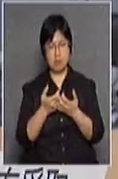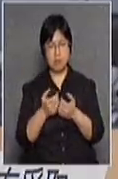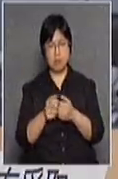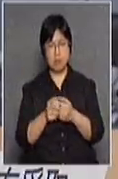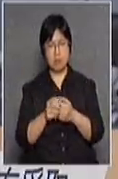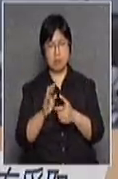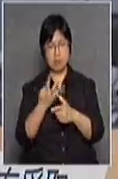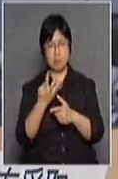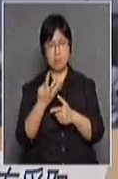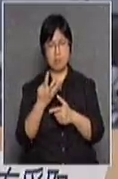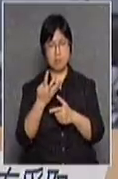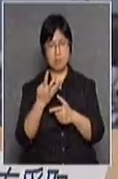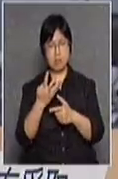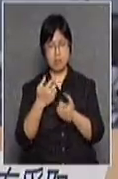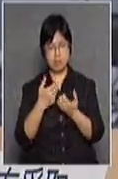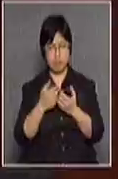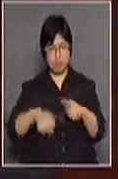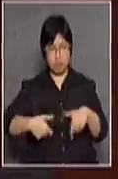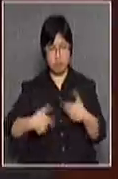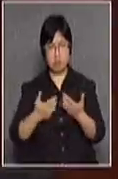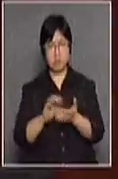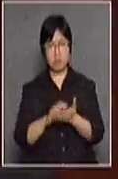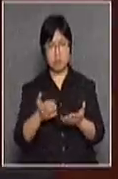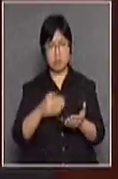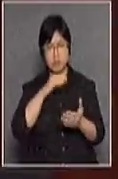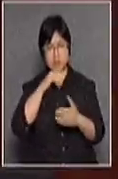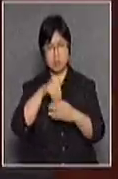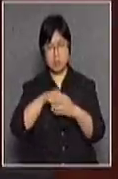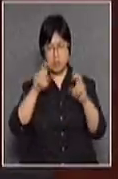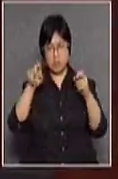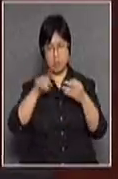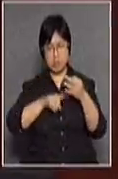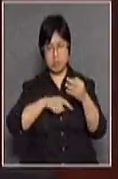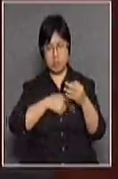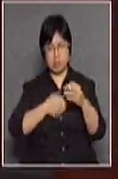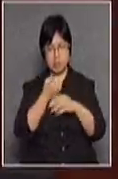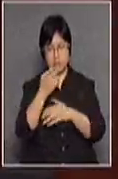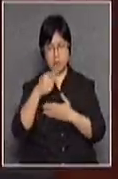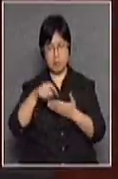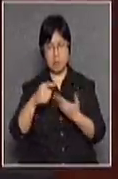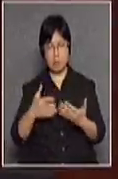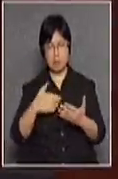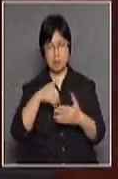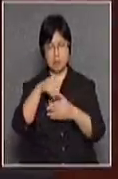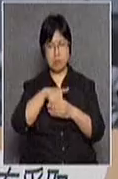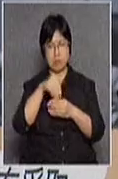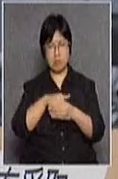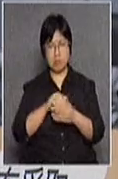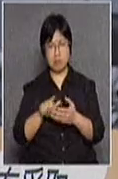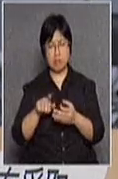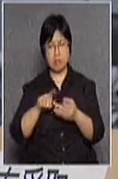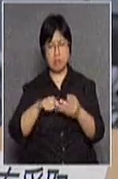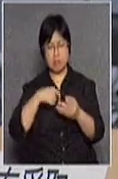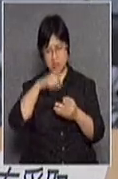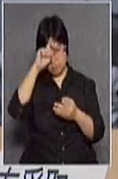四個月的預算開支。 現在各位提出的待決議題是梁國雄議員動議的修正案，予以通過。現在付諸表決。梁國雄議員要求